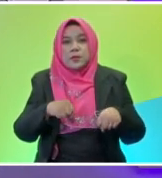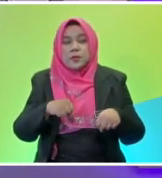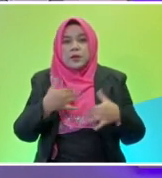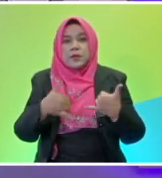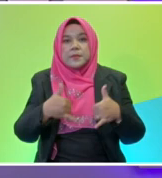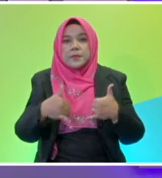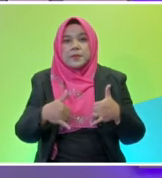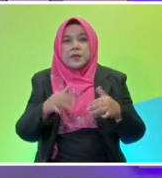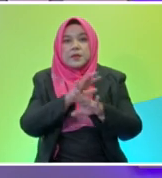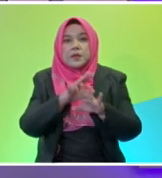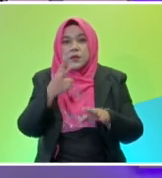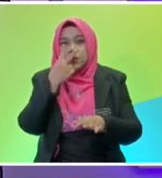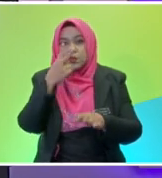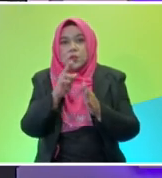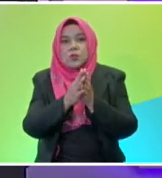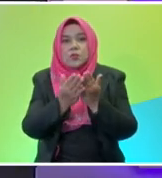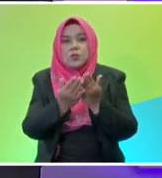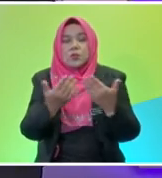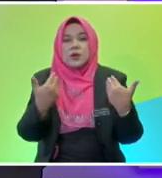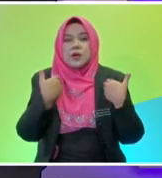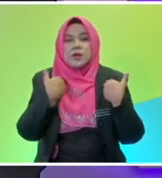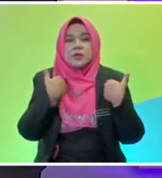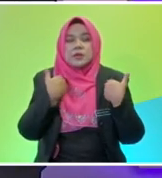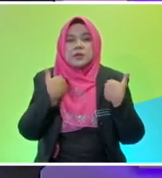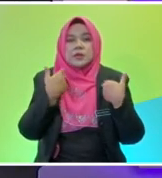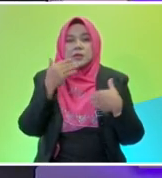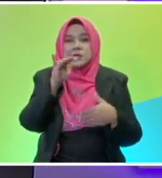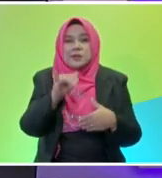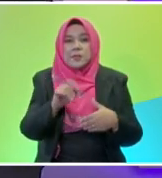melihat buku ada yang tengah melihat buku maksudnya itu adalah satu proses proses